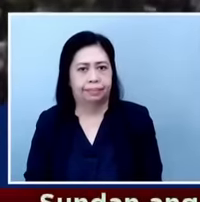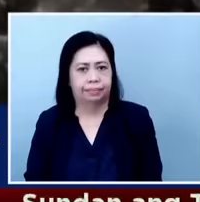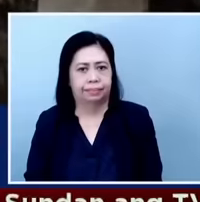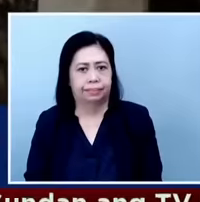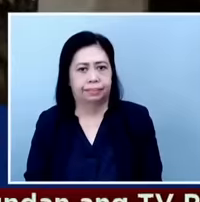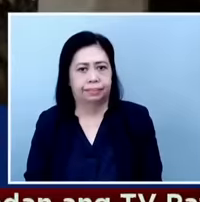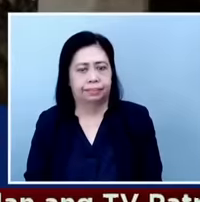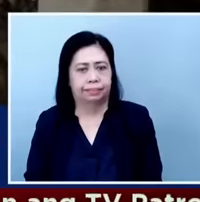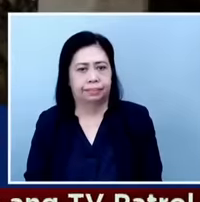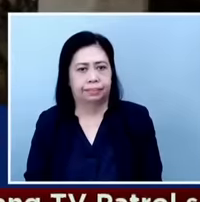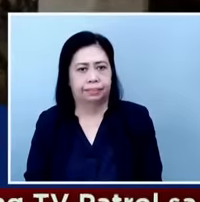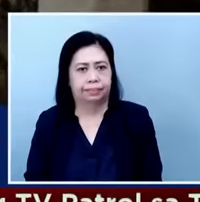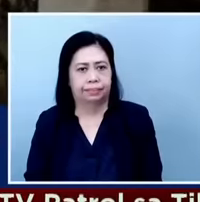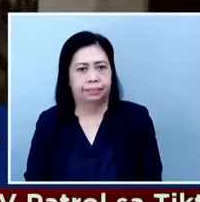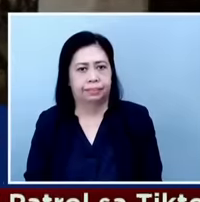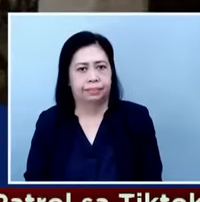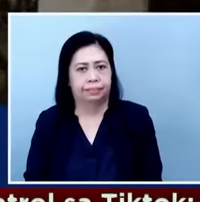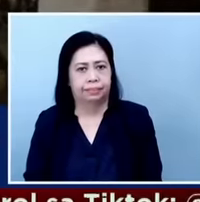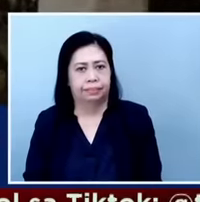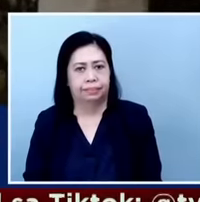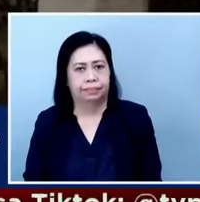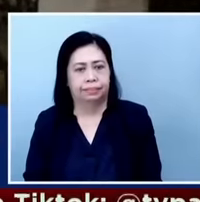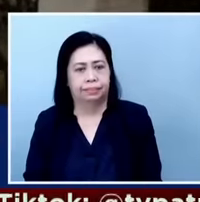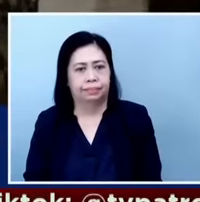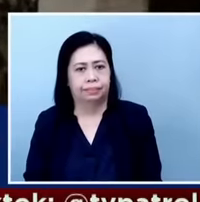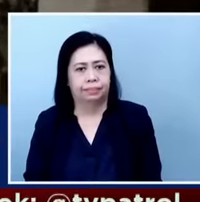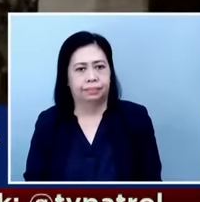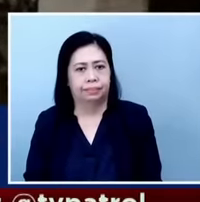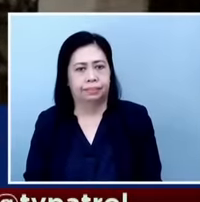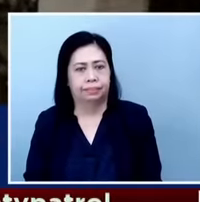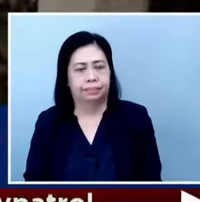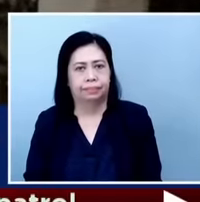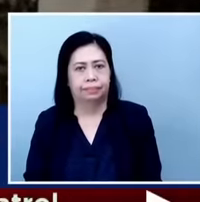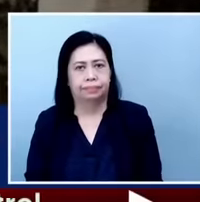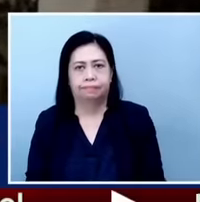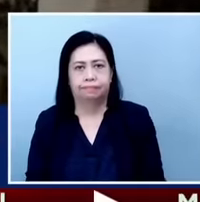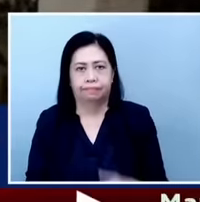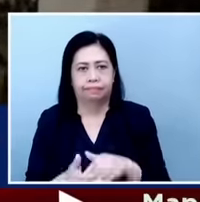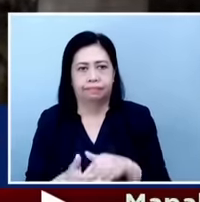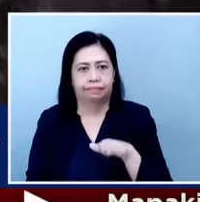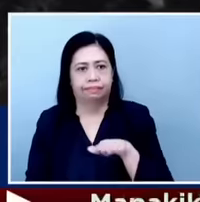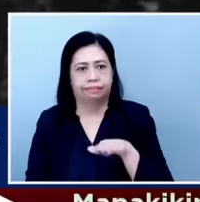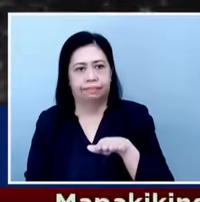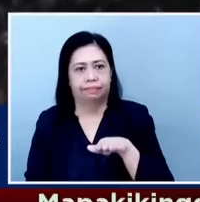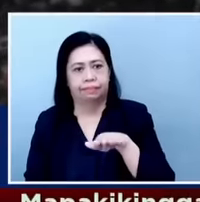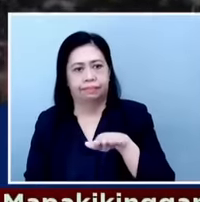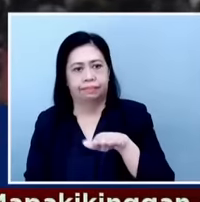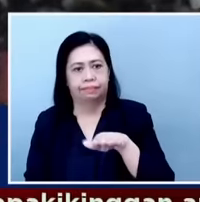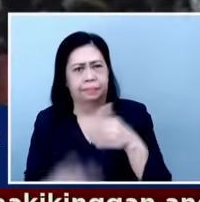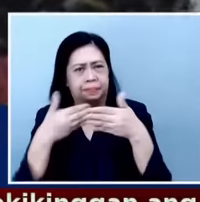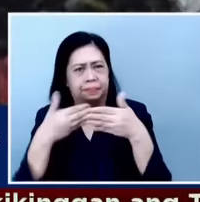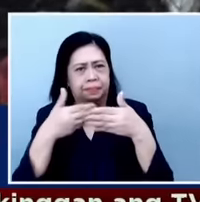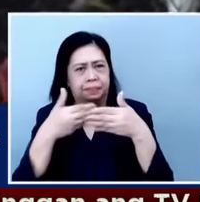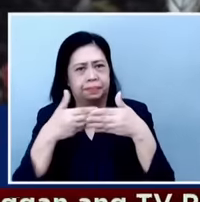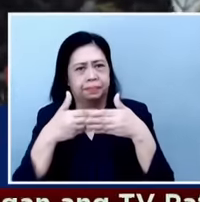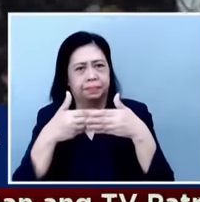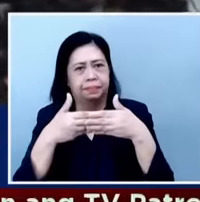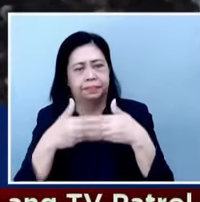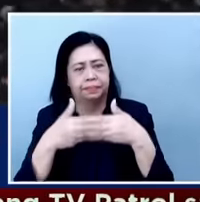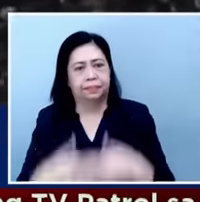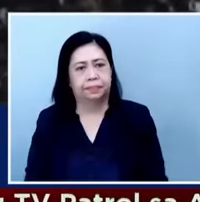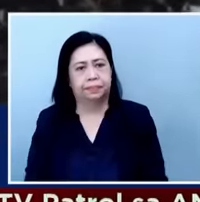Kaya bumabag, ito, lumalakad na naman. Lumalakad na naman ulit. Malapit na, malapit na. Malapit